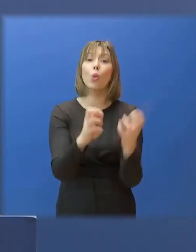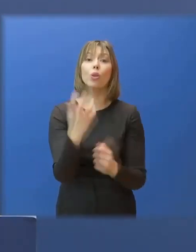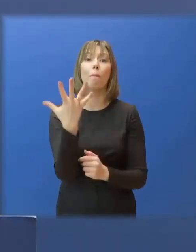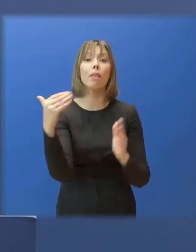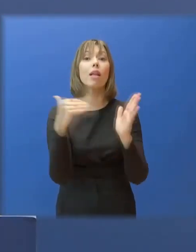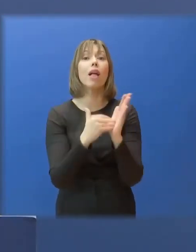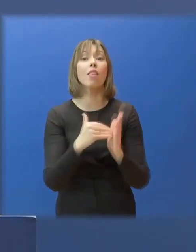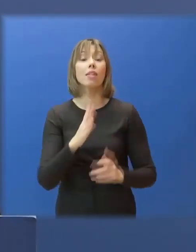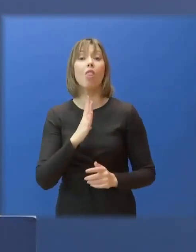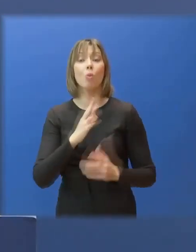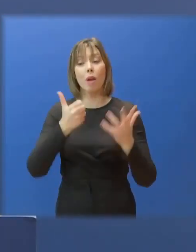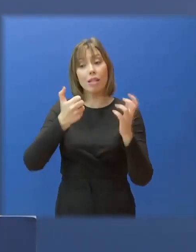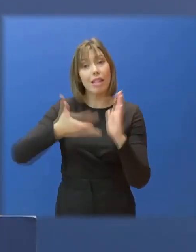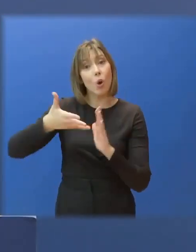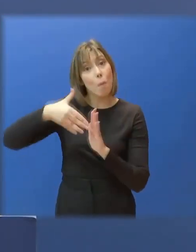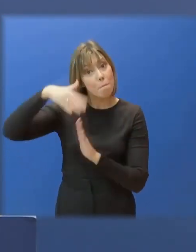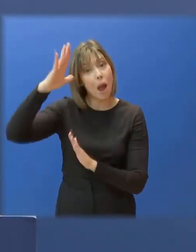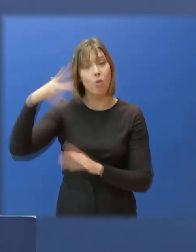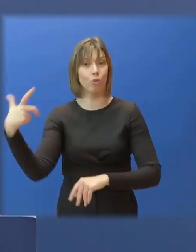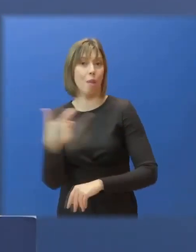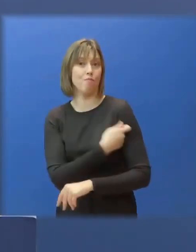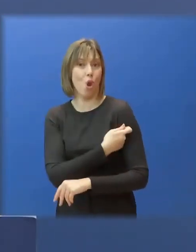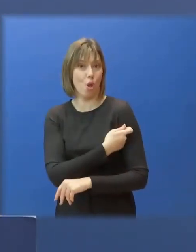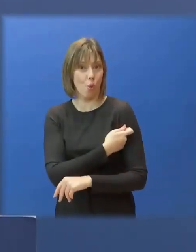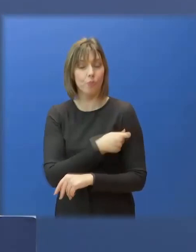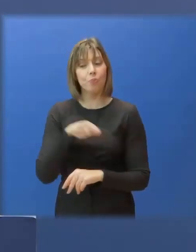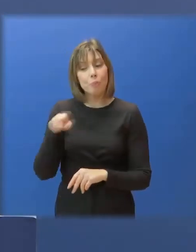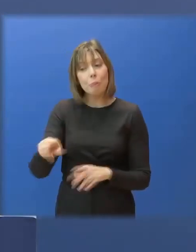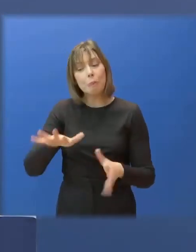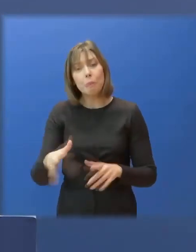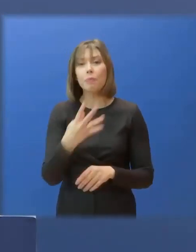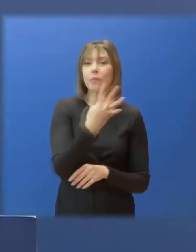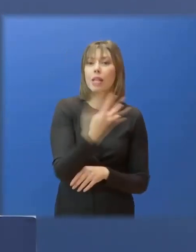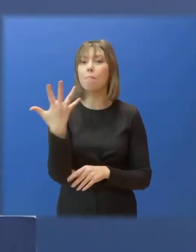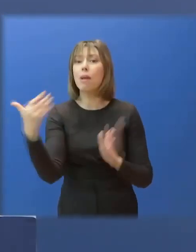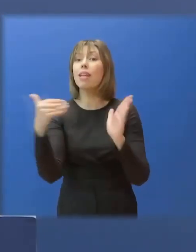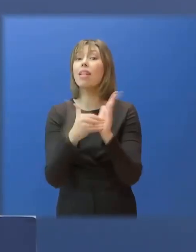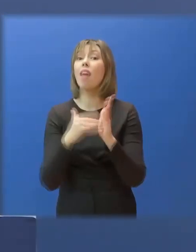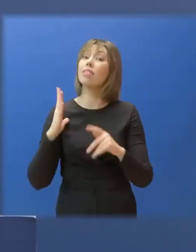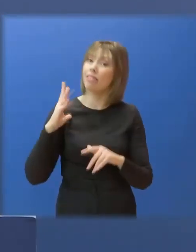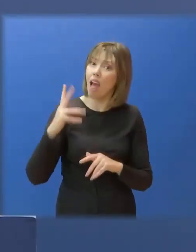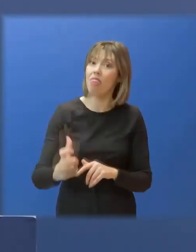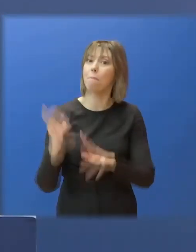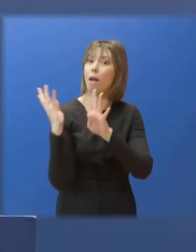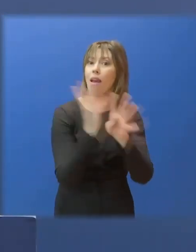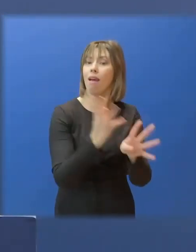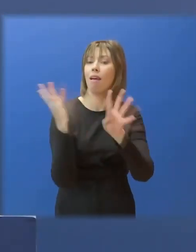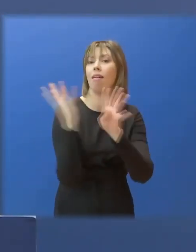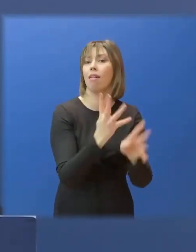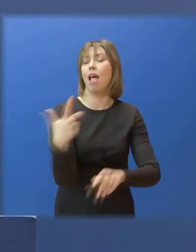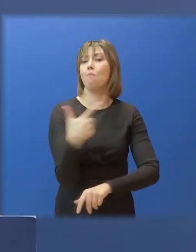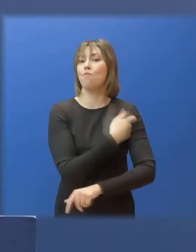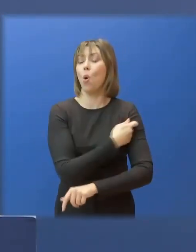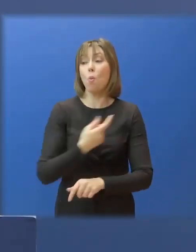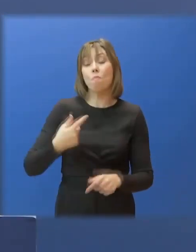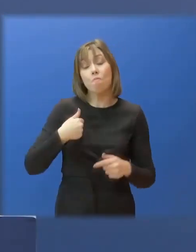αριθμό ραντεβού 4 με 5.000 τη μέρα, κάτι που μας επιτρέπει να αισιοδοξούμε ότι μέχρι τη λήξη